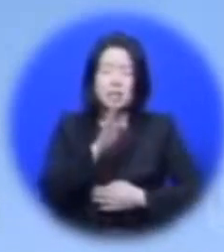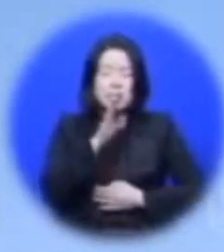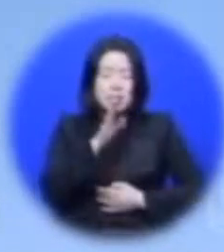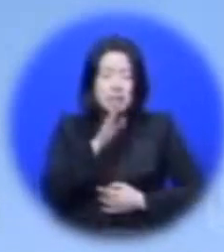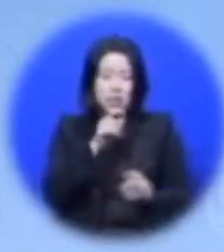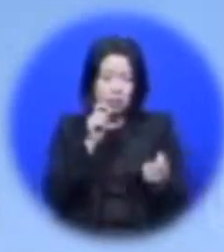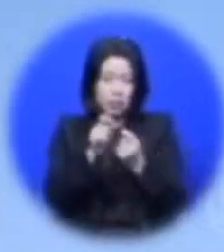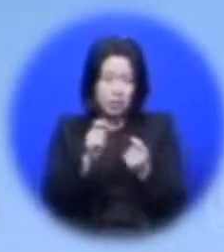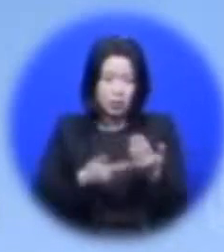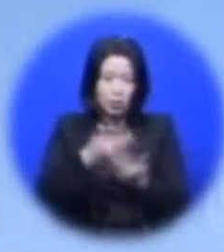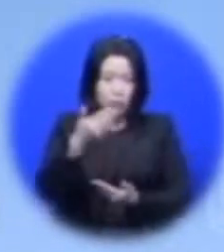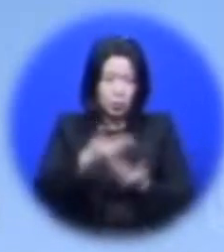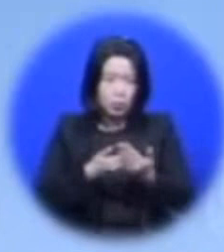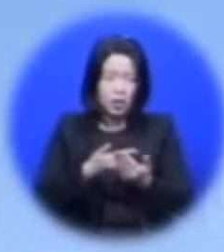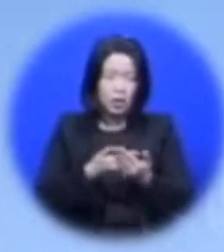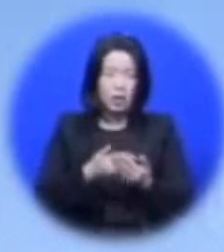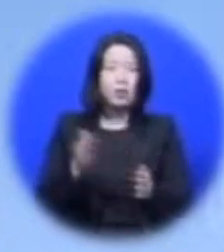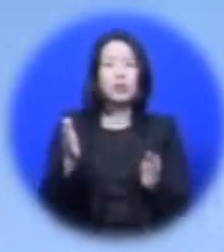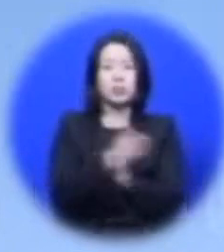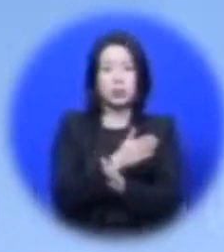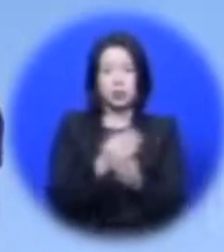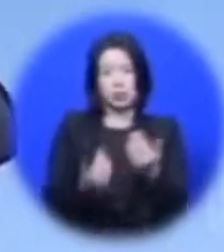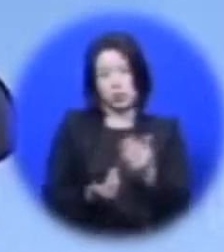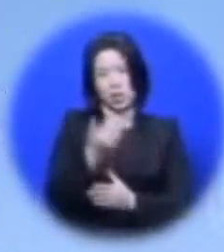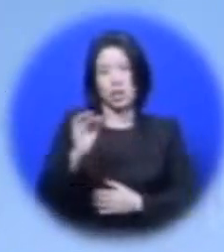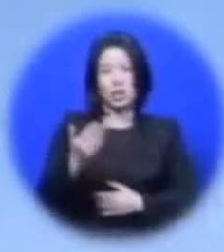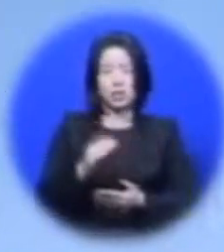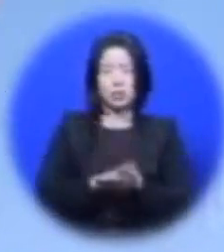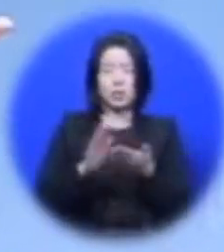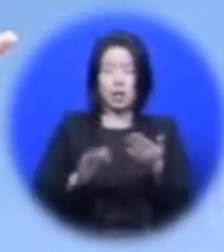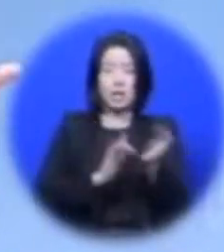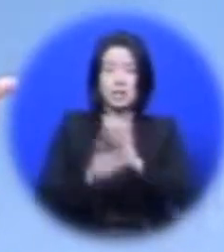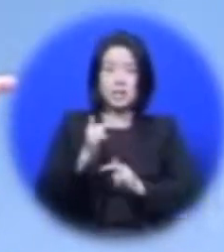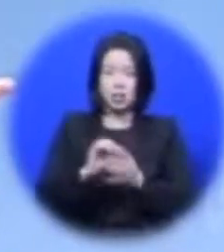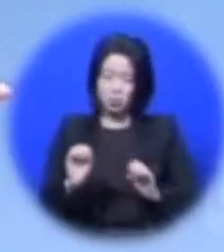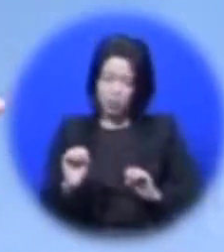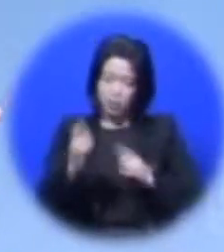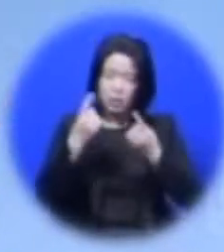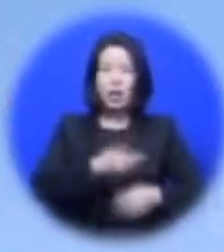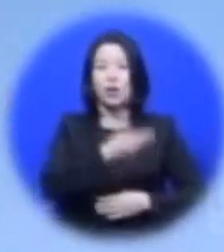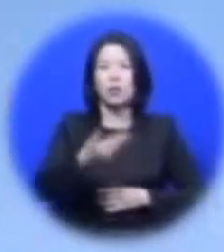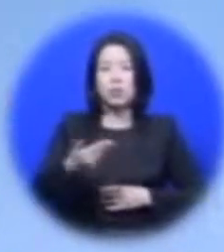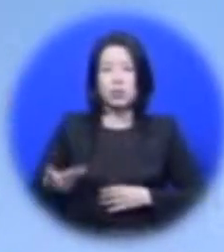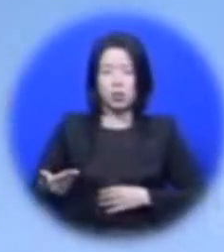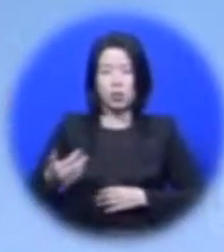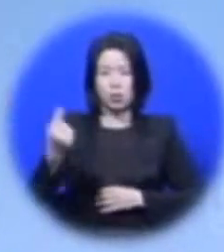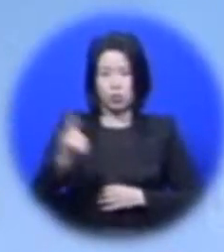교제, 사귐에서부터 나오는 겁니다. 예수님으로 인하여 흘러나오는 것이에요.